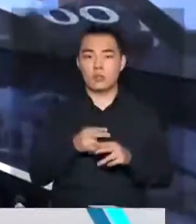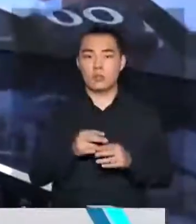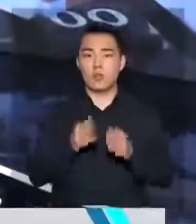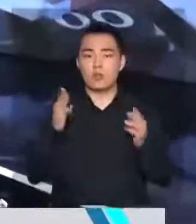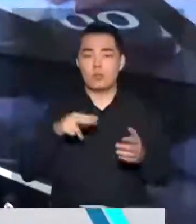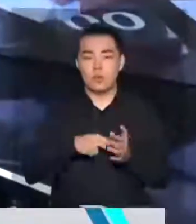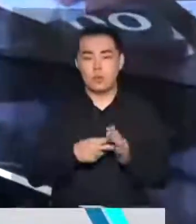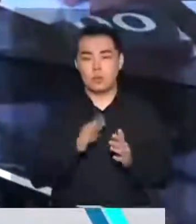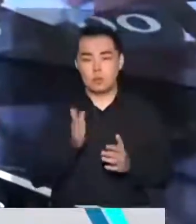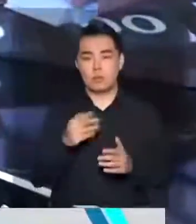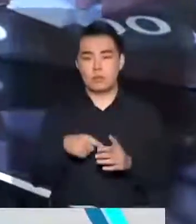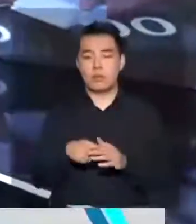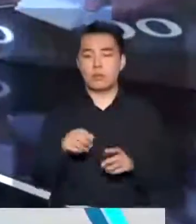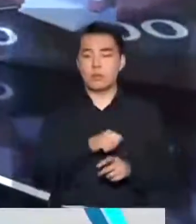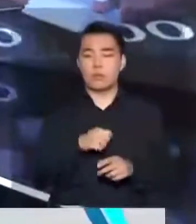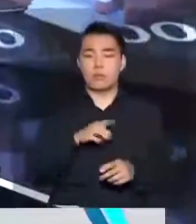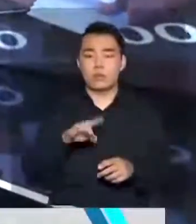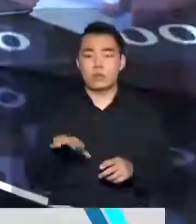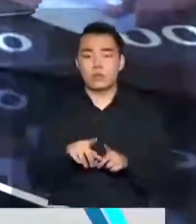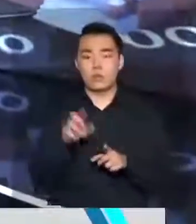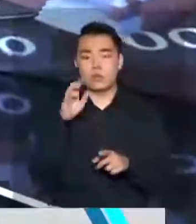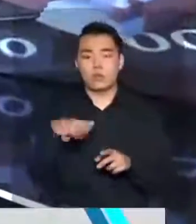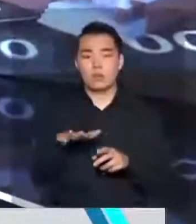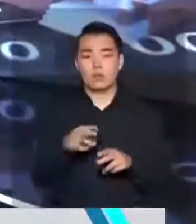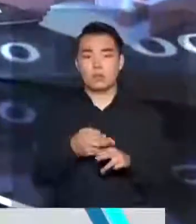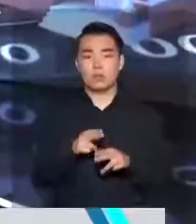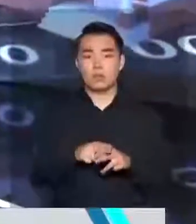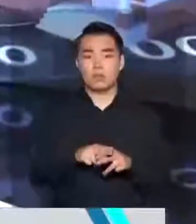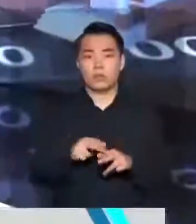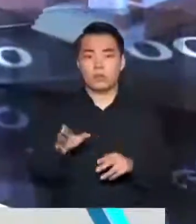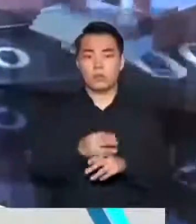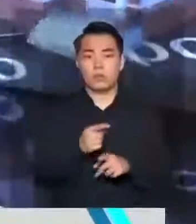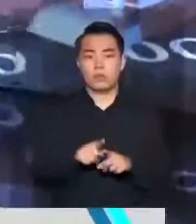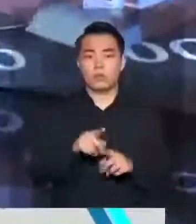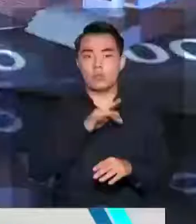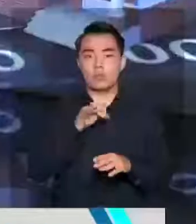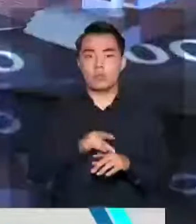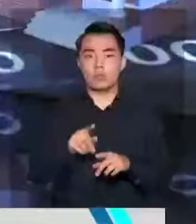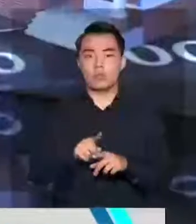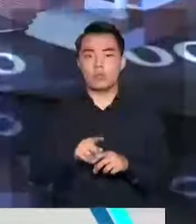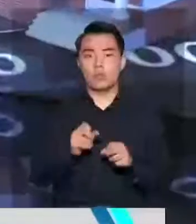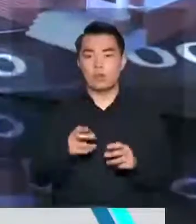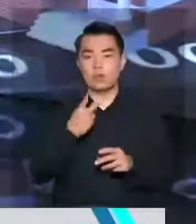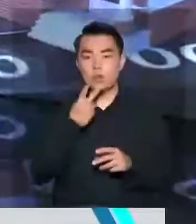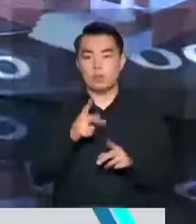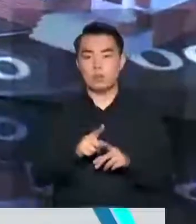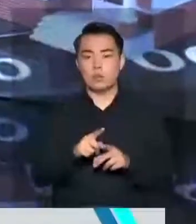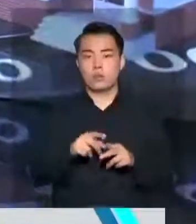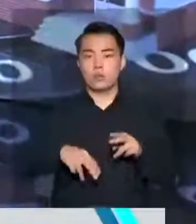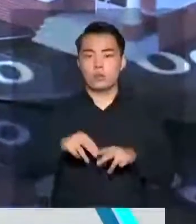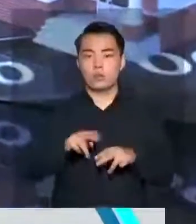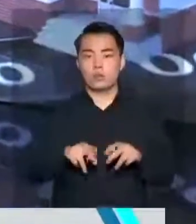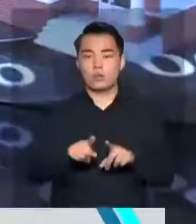сияқты сол. Жоқ, қазір республикалық деңгейдегі біздің қалаларымыз, үш қалаларымызда қарқынды жүрудің себебі ол жерде құрылыс